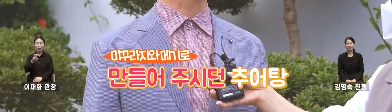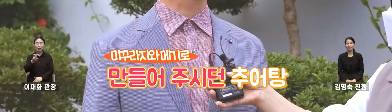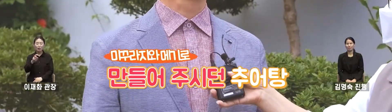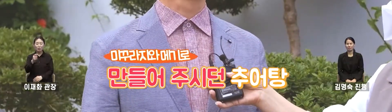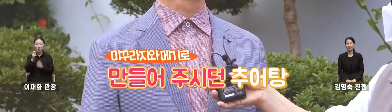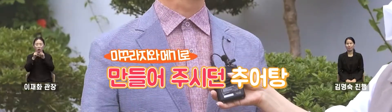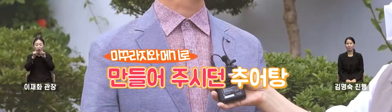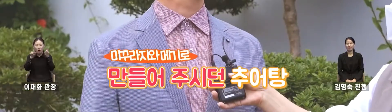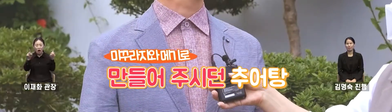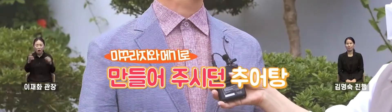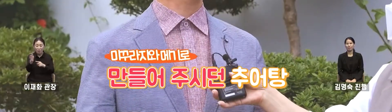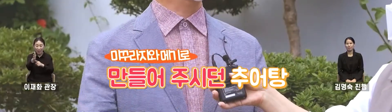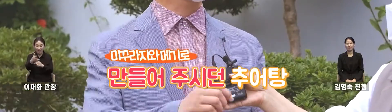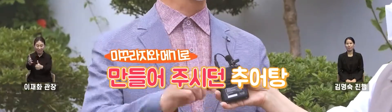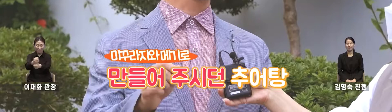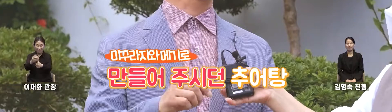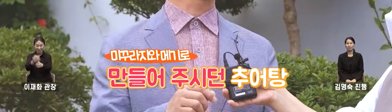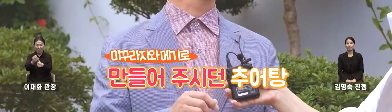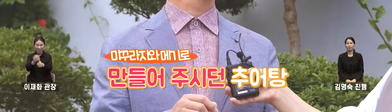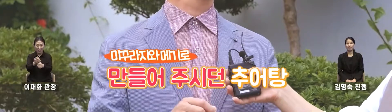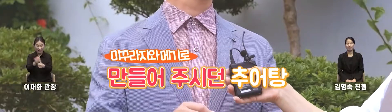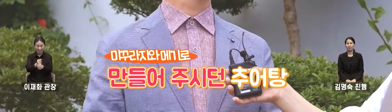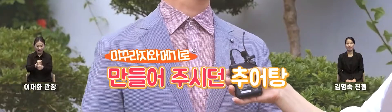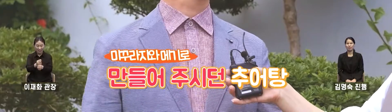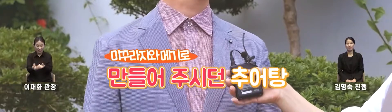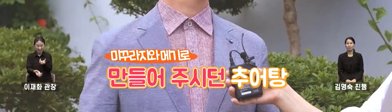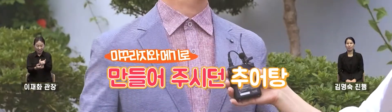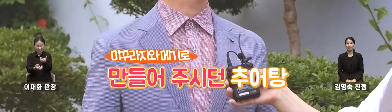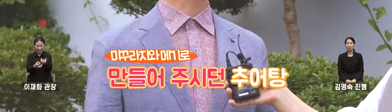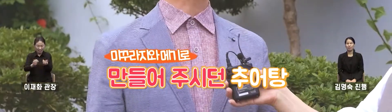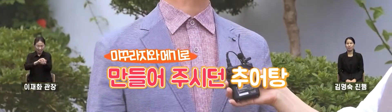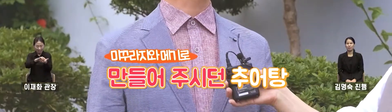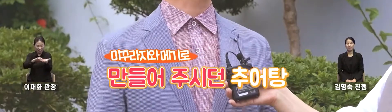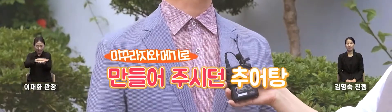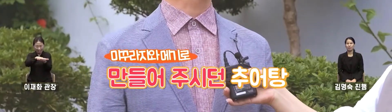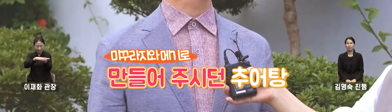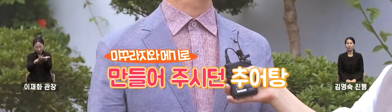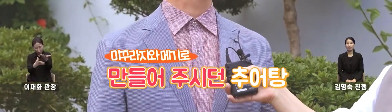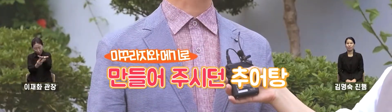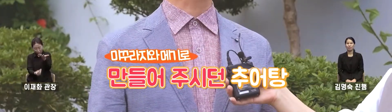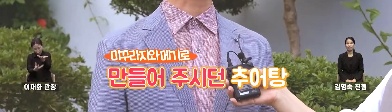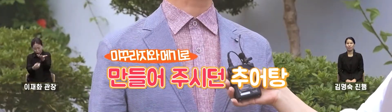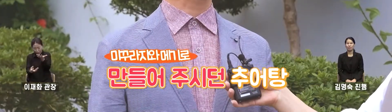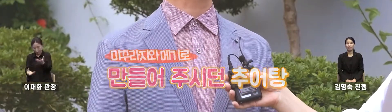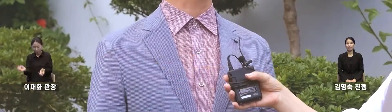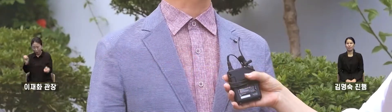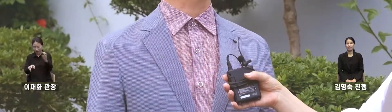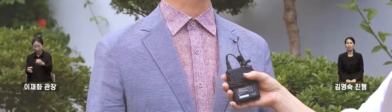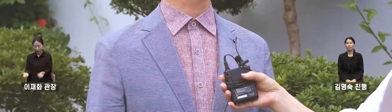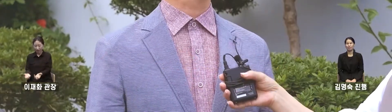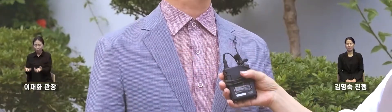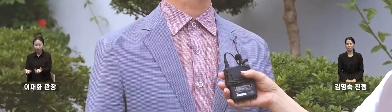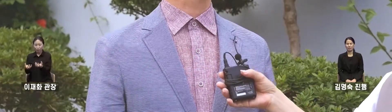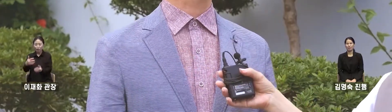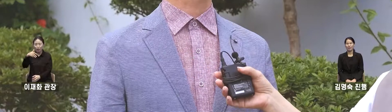거 잡아서 이 체에 걸러갖고 이 추어탕 해준 거, 그게 늘 생각이